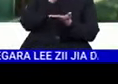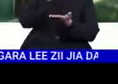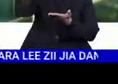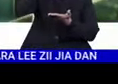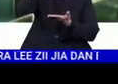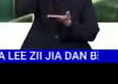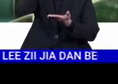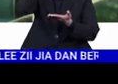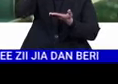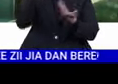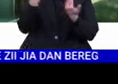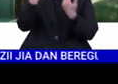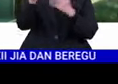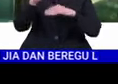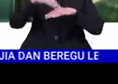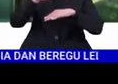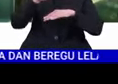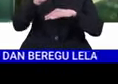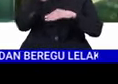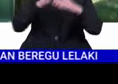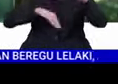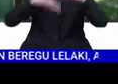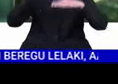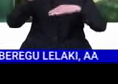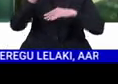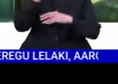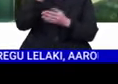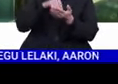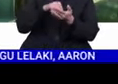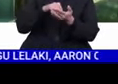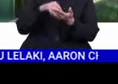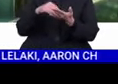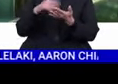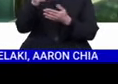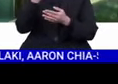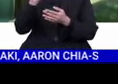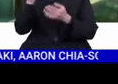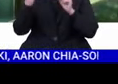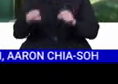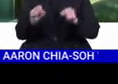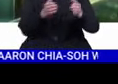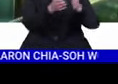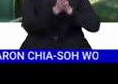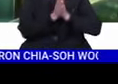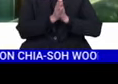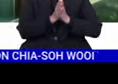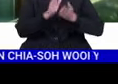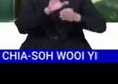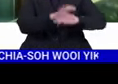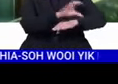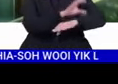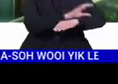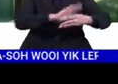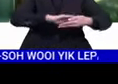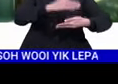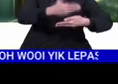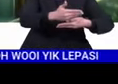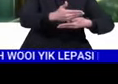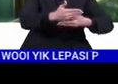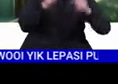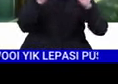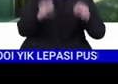tidak melebihi 4850 tinggi sebulan boleh memohon untuk mendapatkan peranti peranti yang